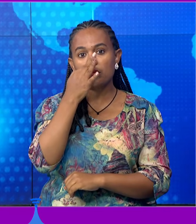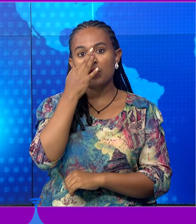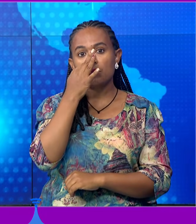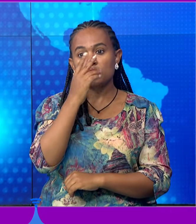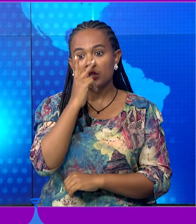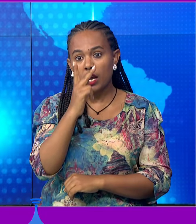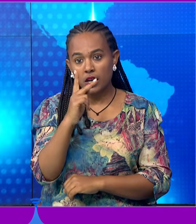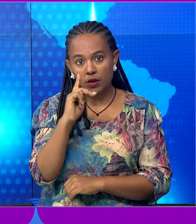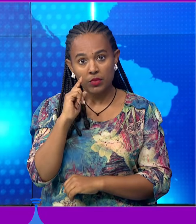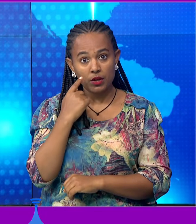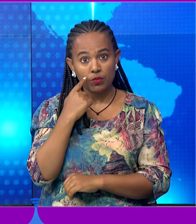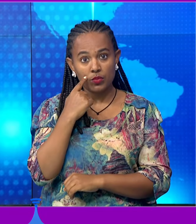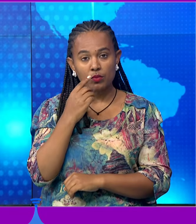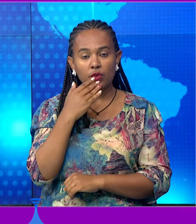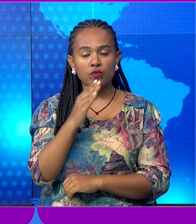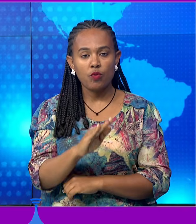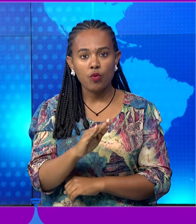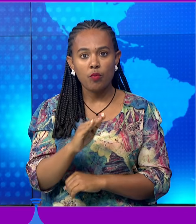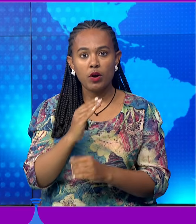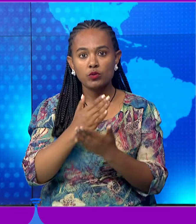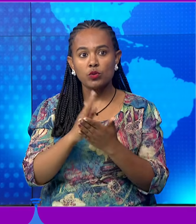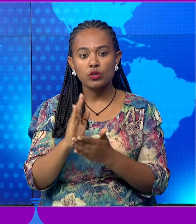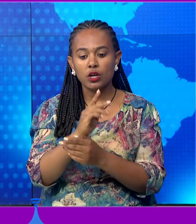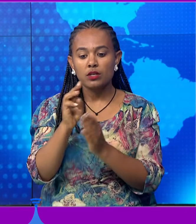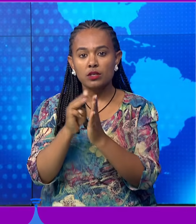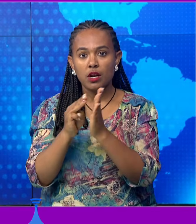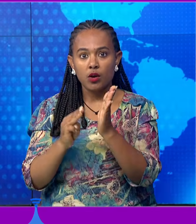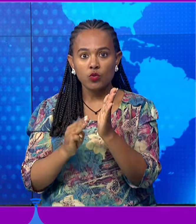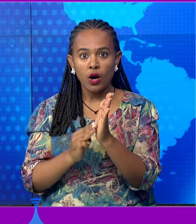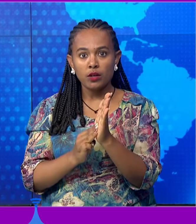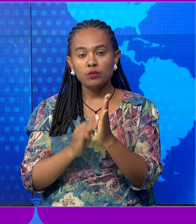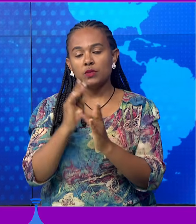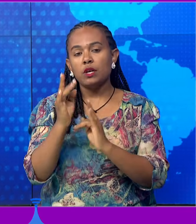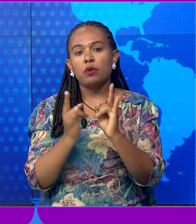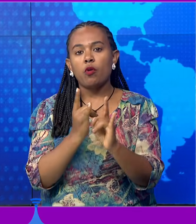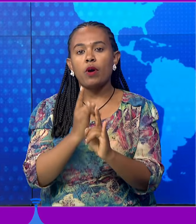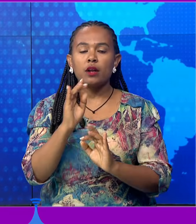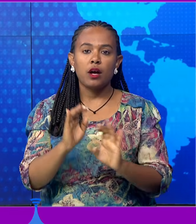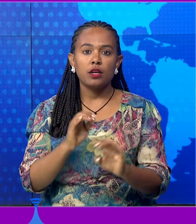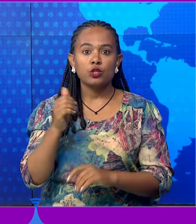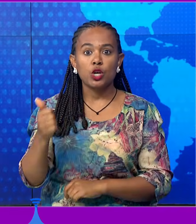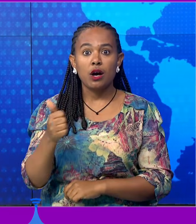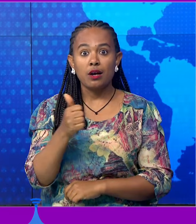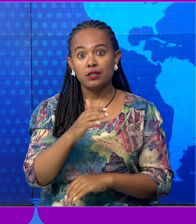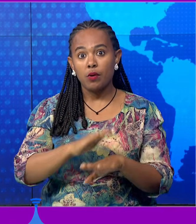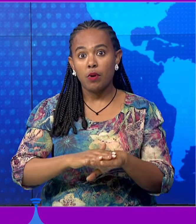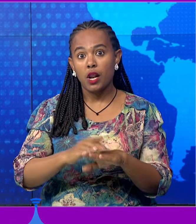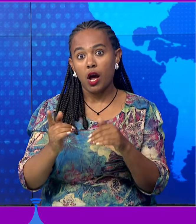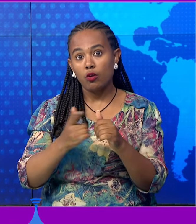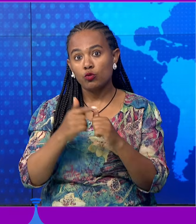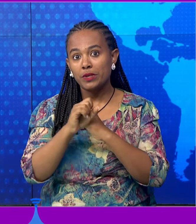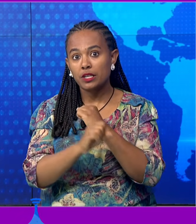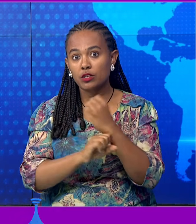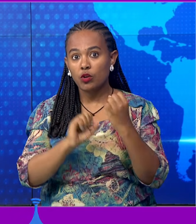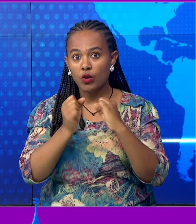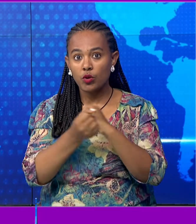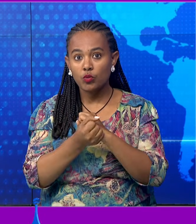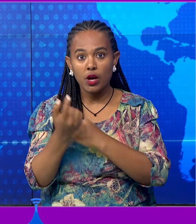ላይን የሚደብር መጥፎ የደረቅና የፍሳሽ ማስወገጃ ስርዓቷንም አዘምናለች። አዲስ አበባ ላይ እኮ አንዱ መሰረታዊ ለውጥ ያመጣ ነው